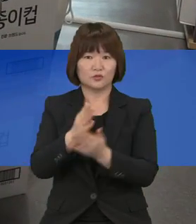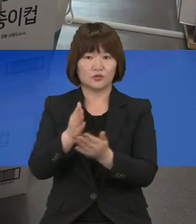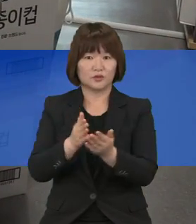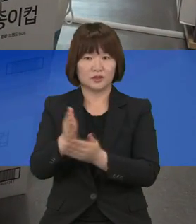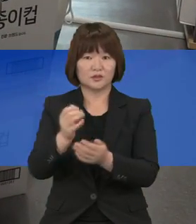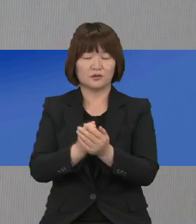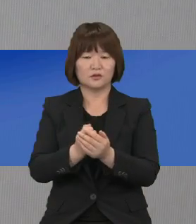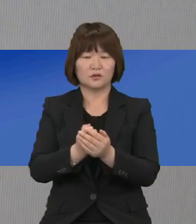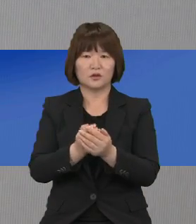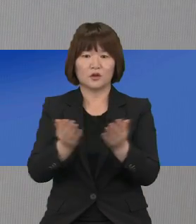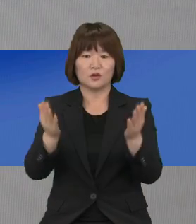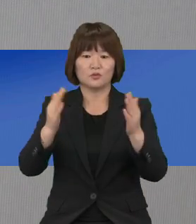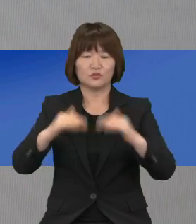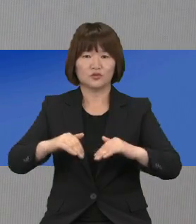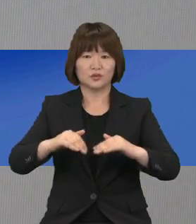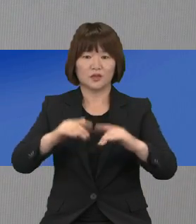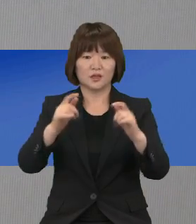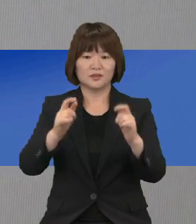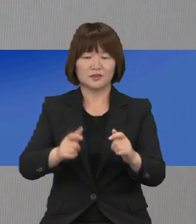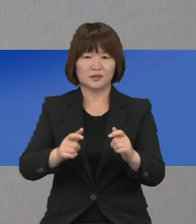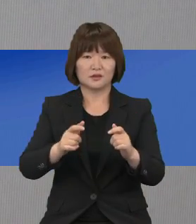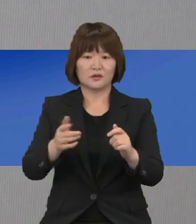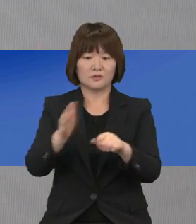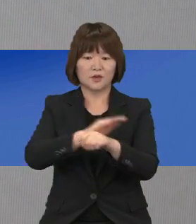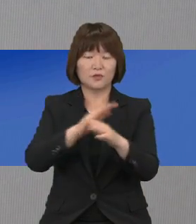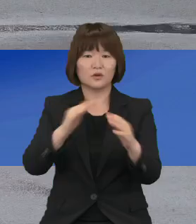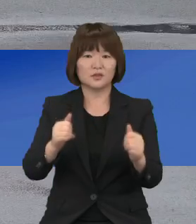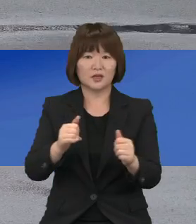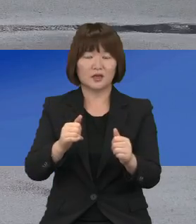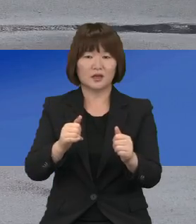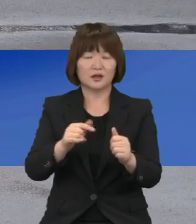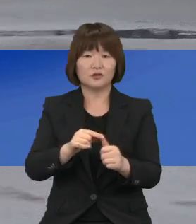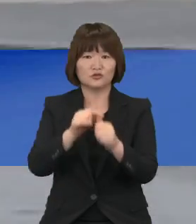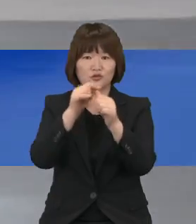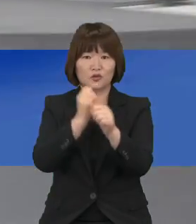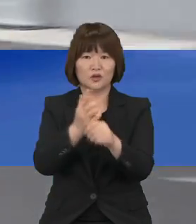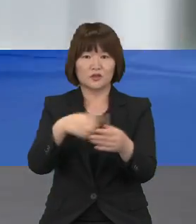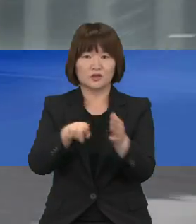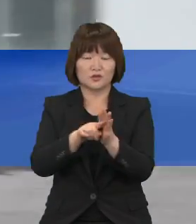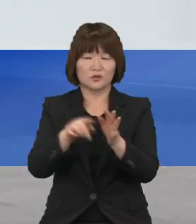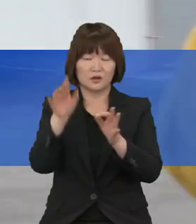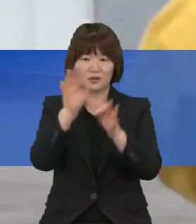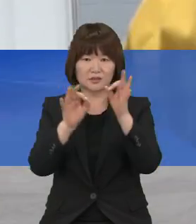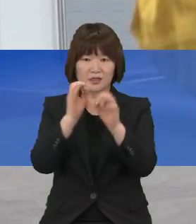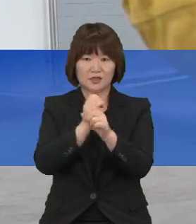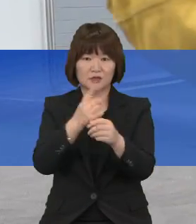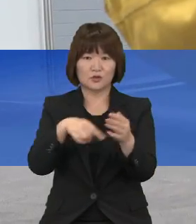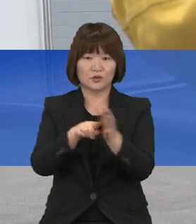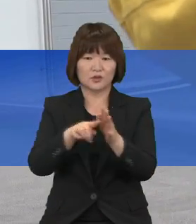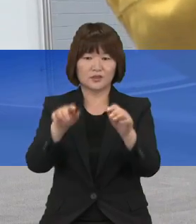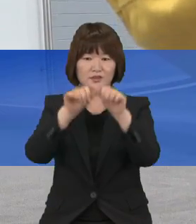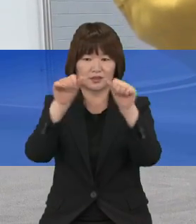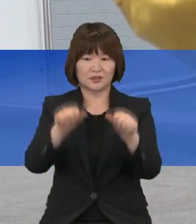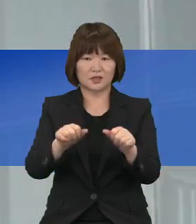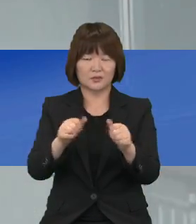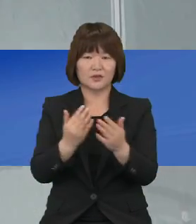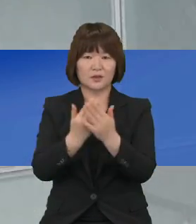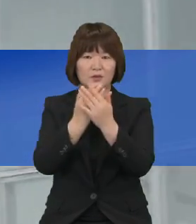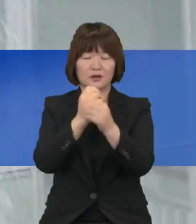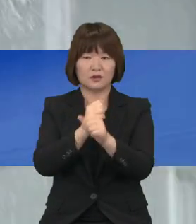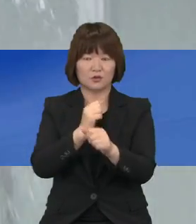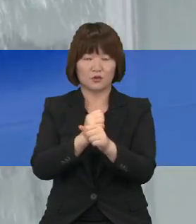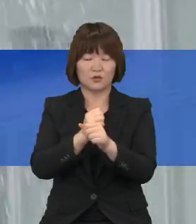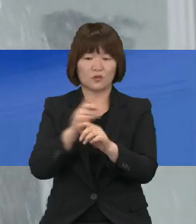재난안전로봇 분야에서는 붕괴 지역 매몰자 탐지 구조를 위한 협소공간 탐색 로봇 등 재난 상황에서 활용할 수 있는 로봇